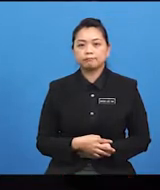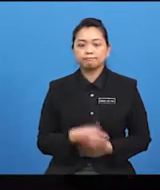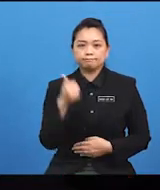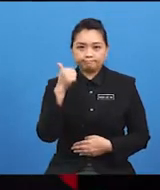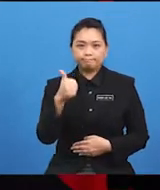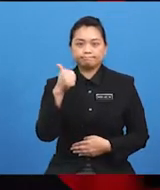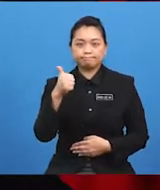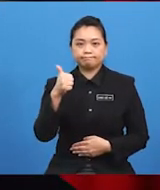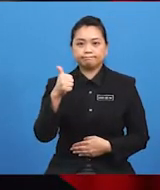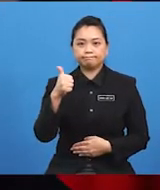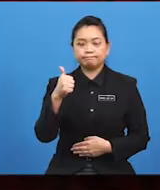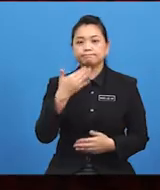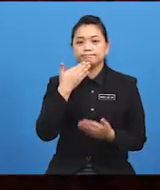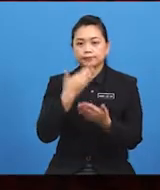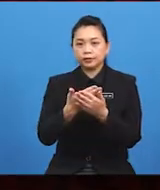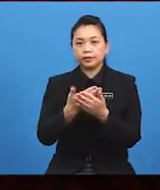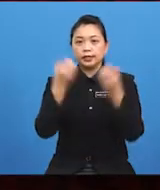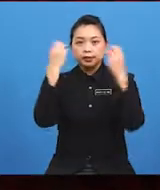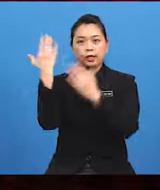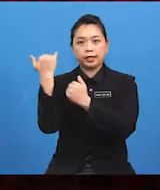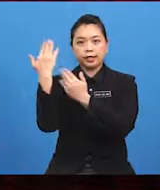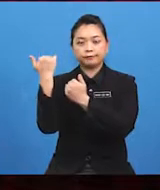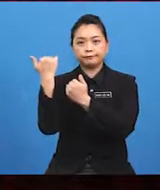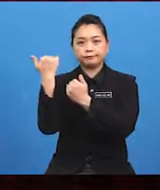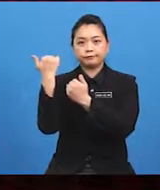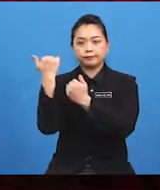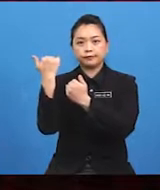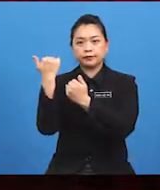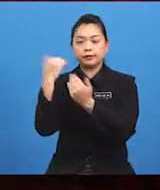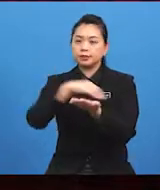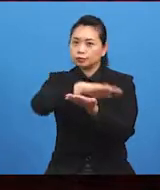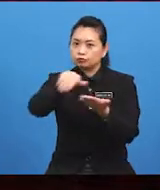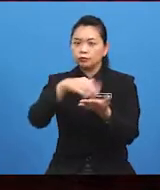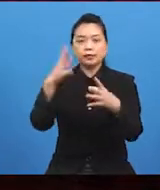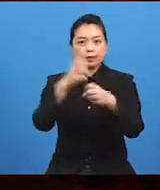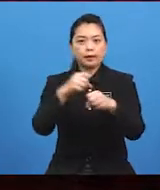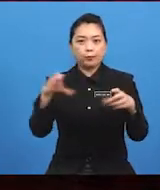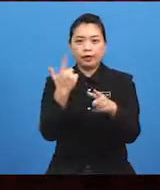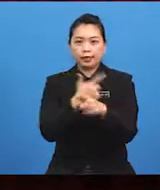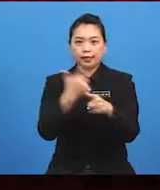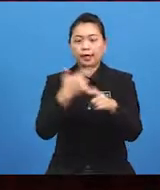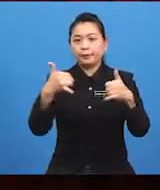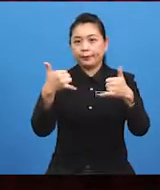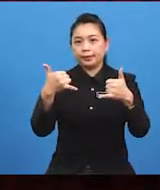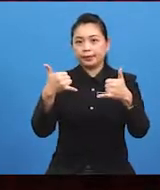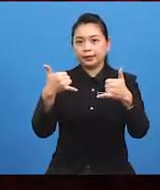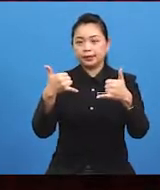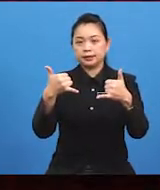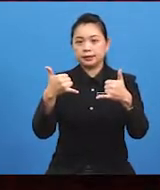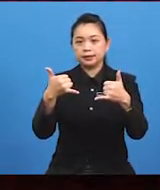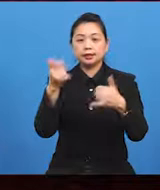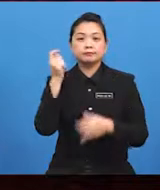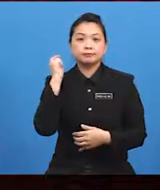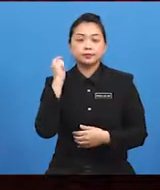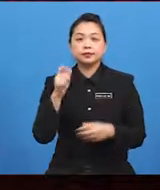Bagus Haziq. Terima kasih. Cikgu harap Haziq serta murid semua dapat membuat latihan memainkan arpeggio A major